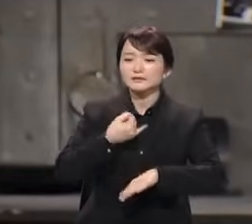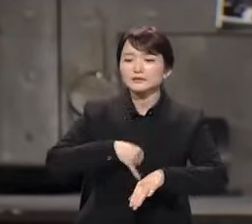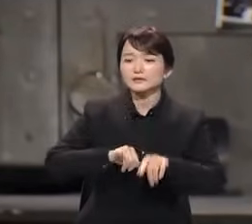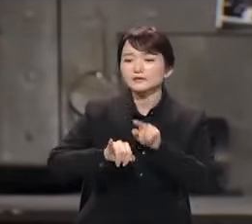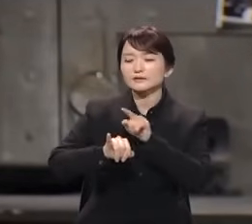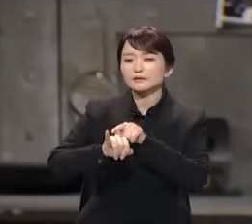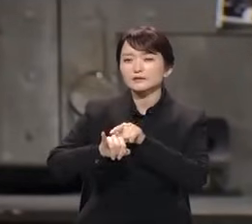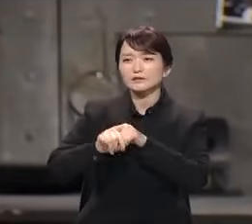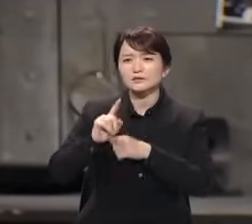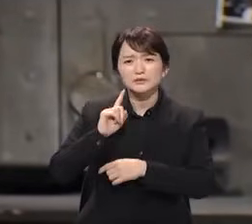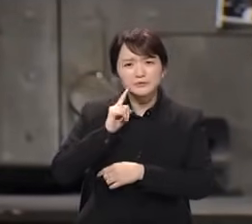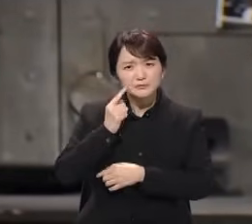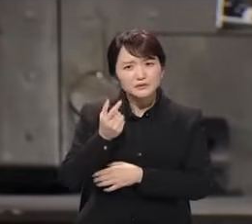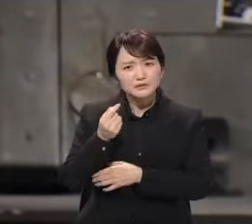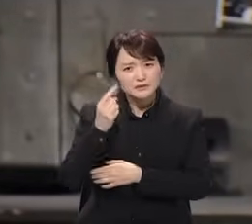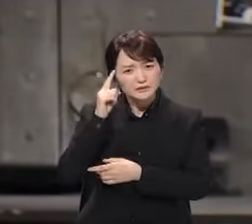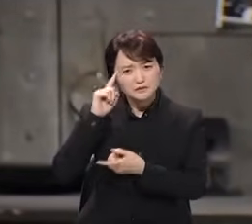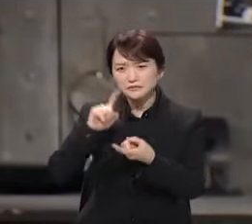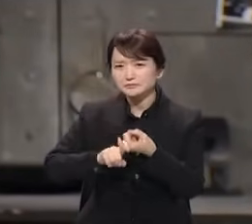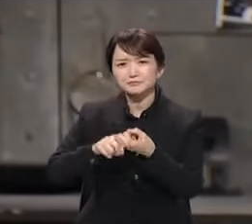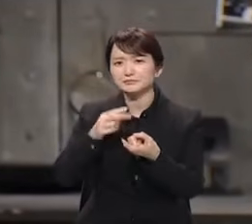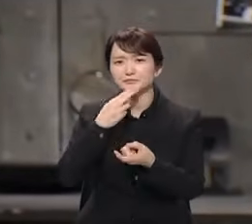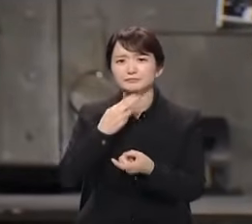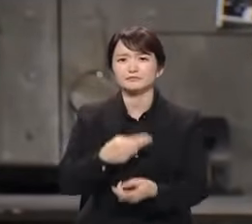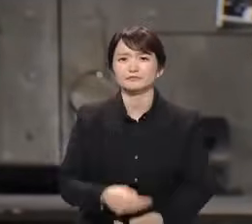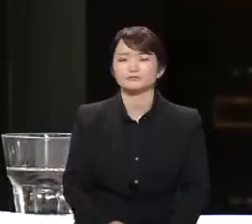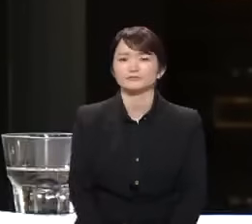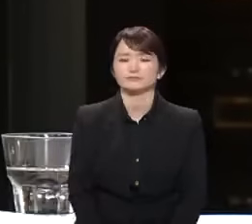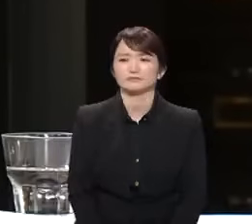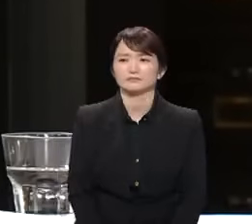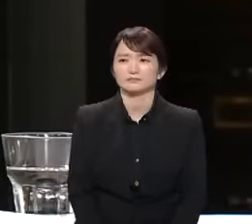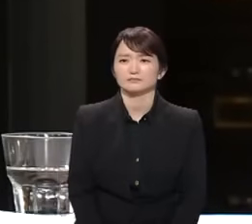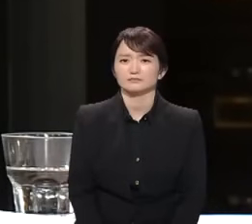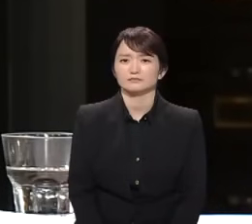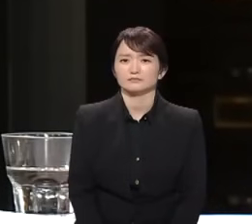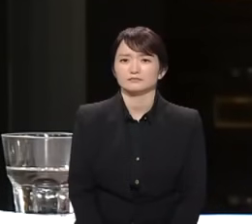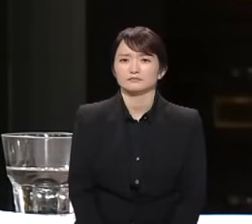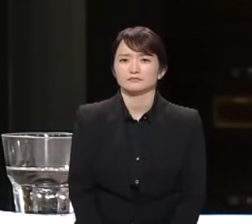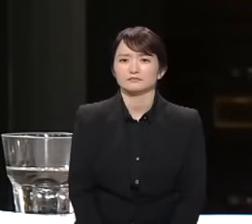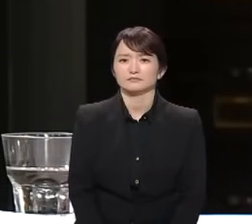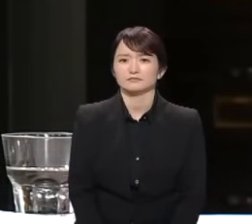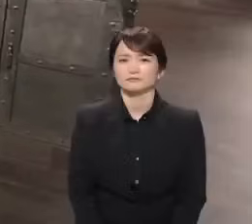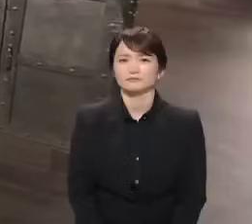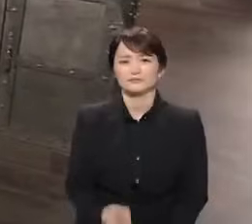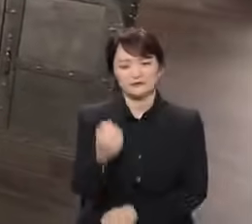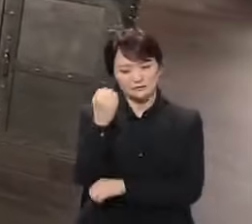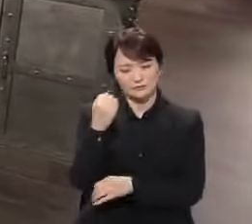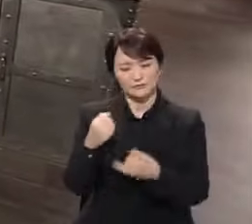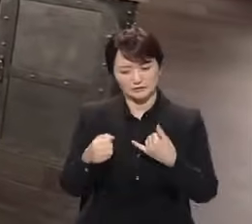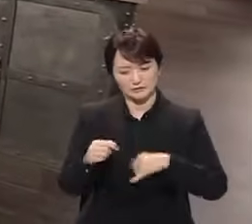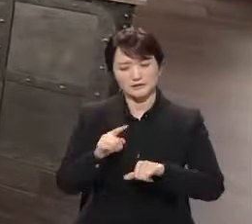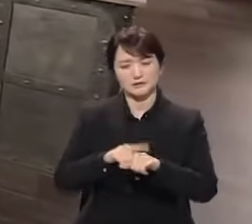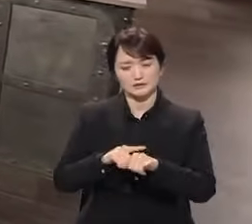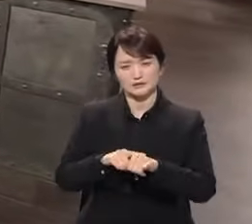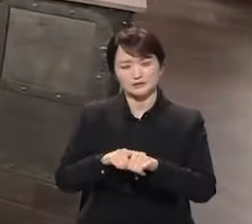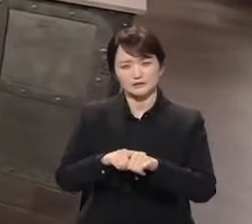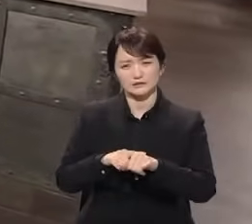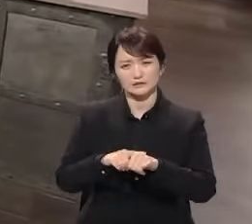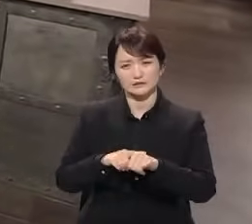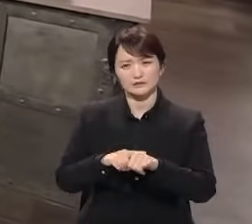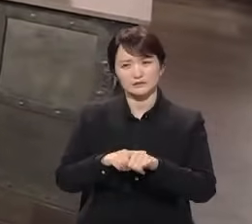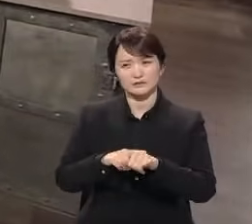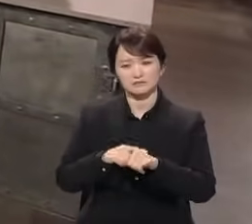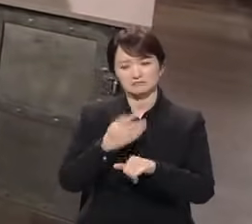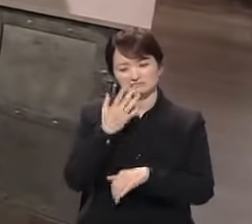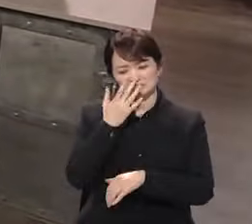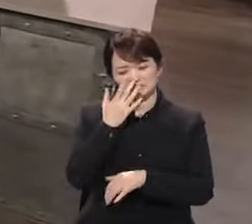막내딸에게도 무관심했다라는 거예요. 이거는 아닌 것 같은데요? 기본적으로 뭐 자식들한테 좀 그런데 조금 차이는 있어요. 딸이